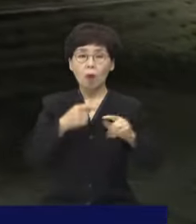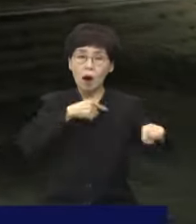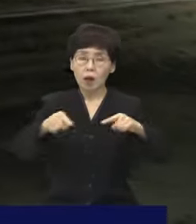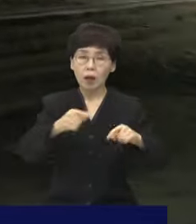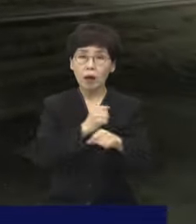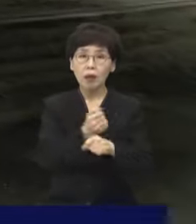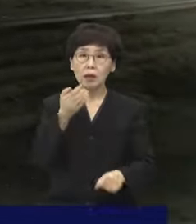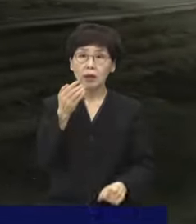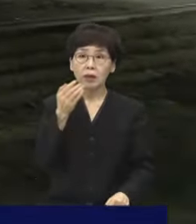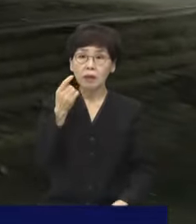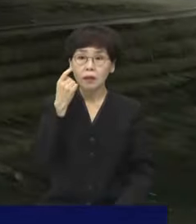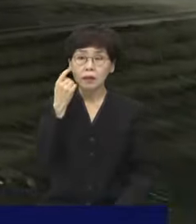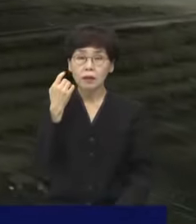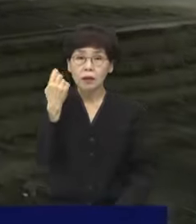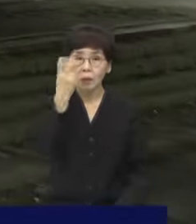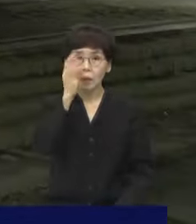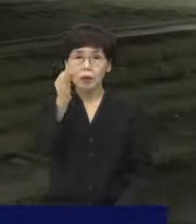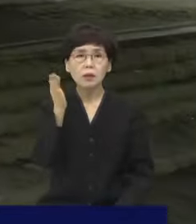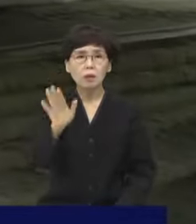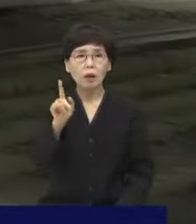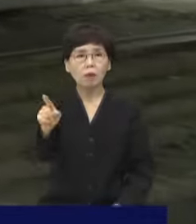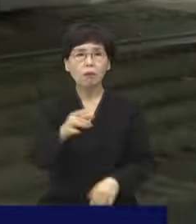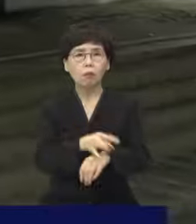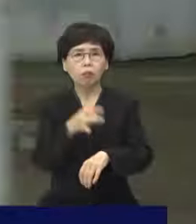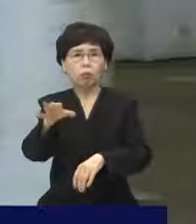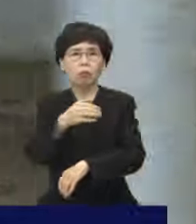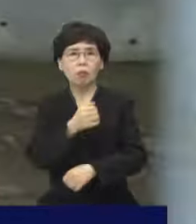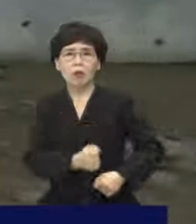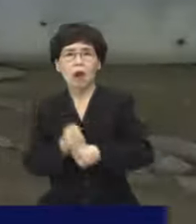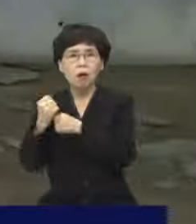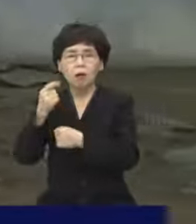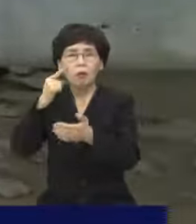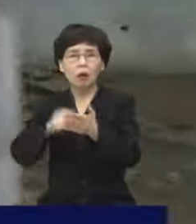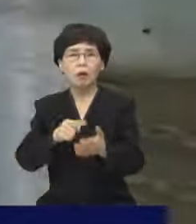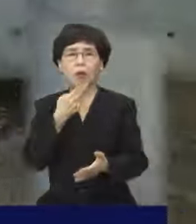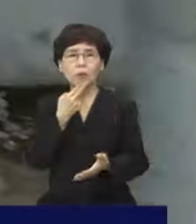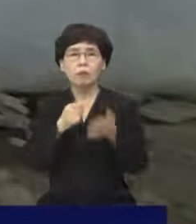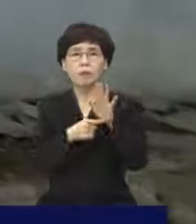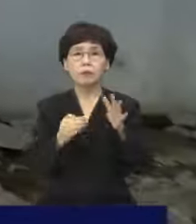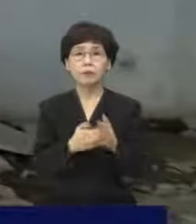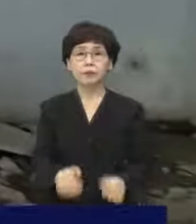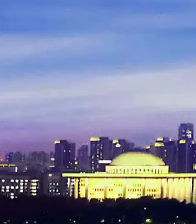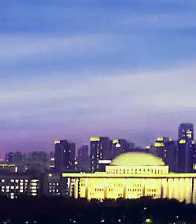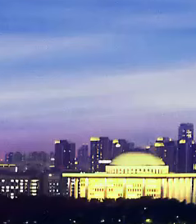이런 의무를 소홀히 한 정황은 나타나지 않았다고 설명했습니다. SBS 서동균입니다.